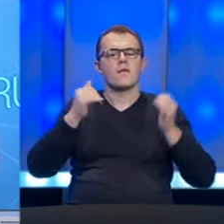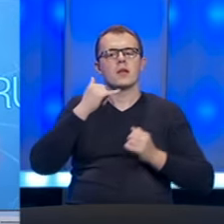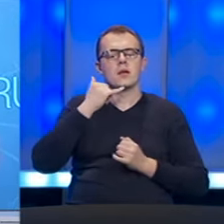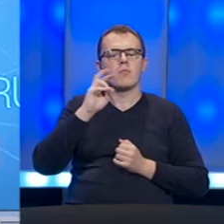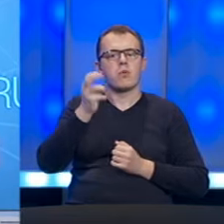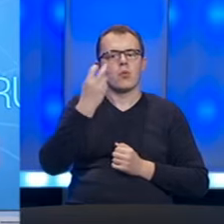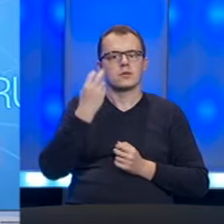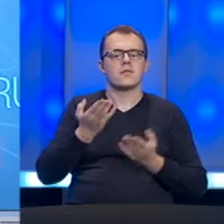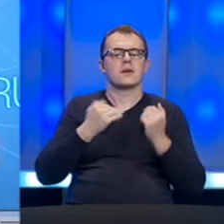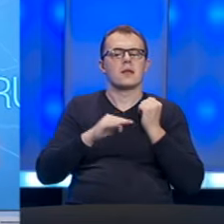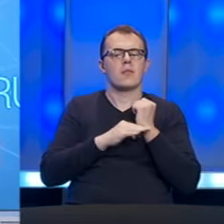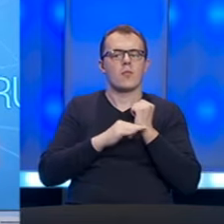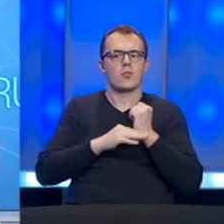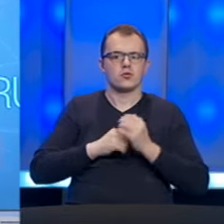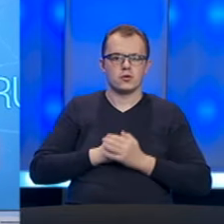poziva za pomoć?